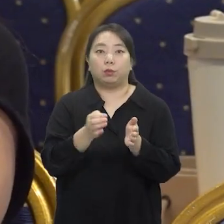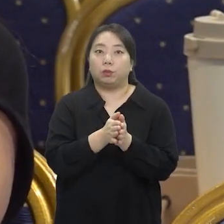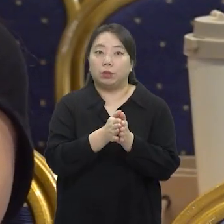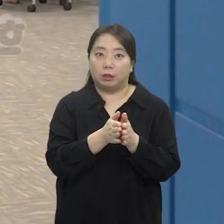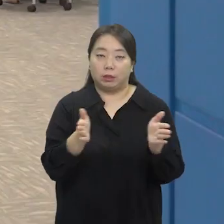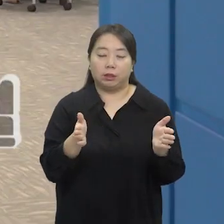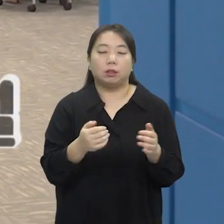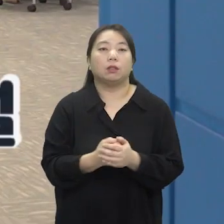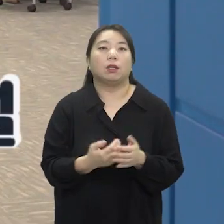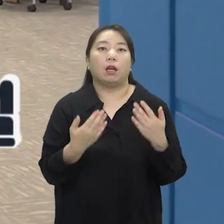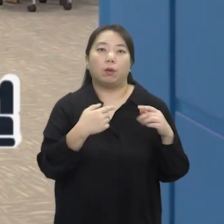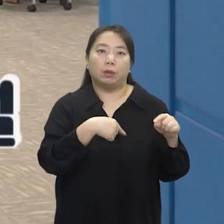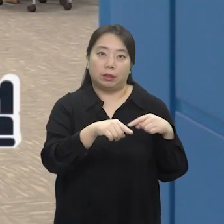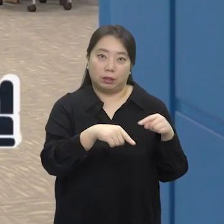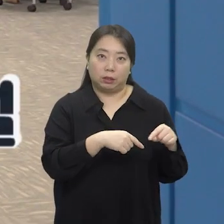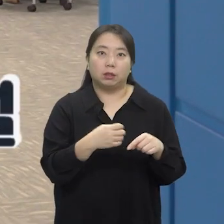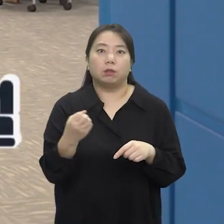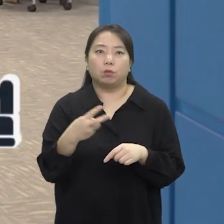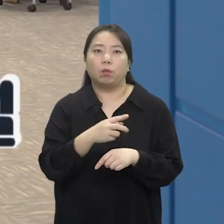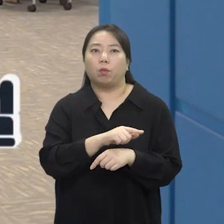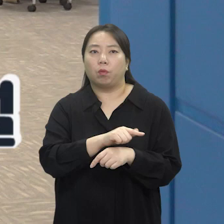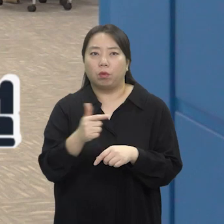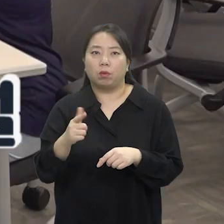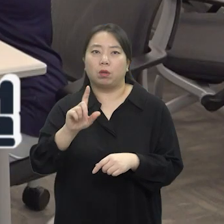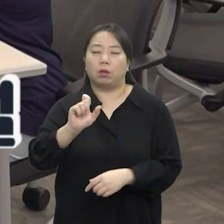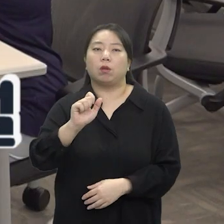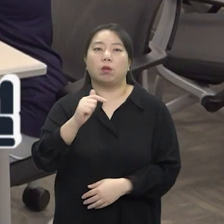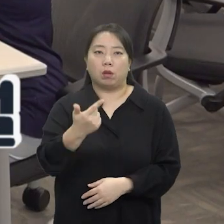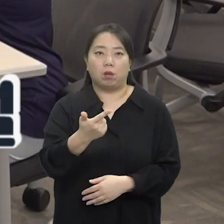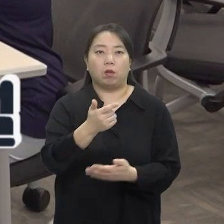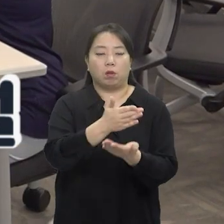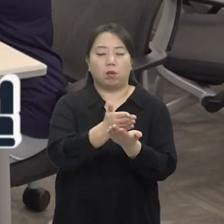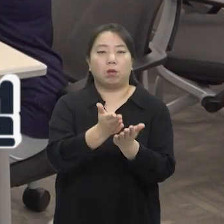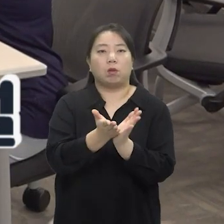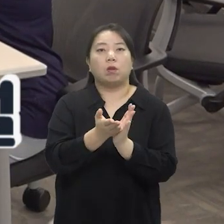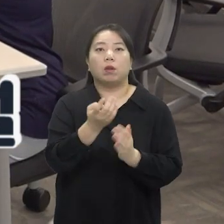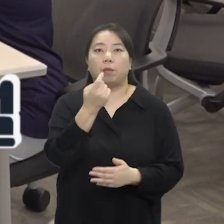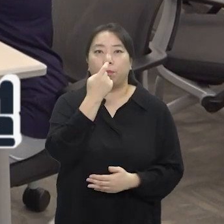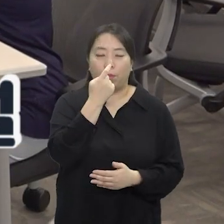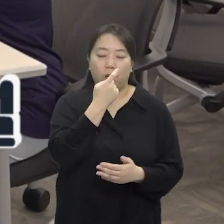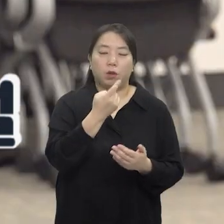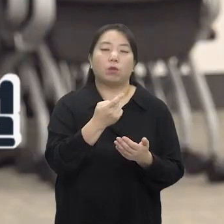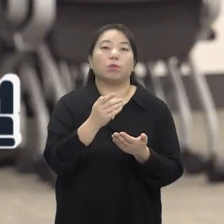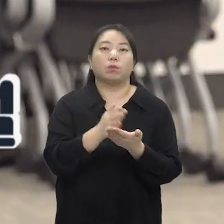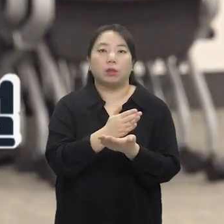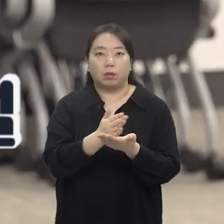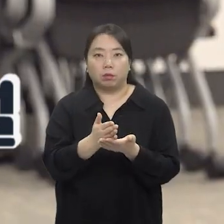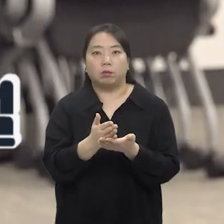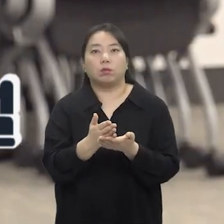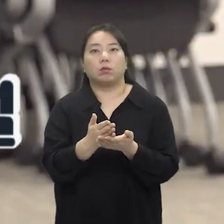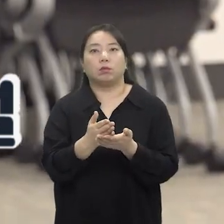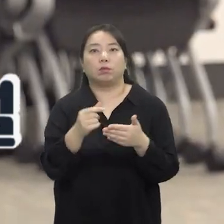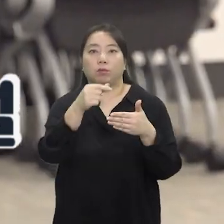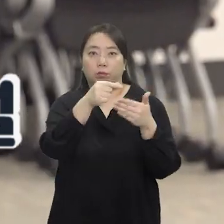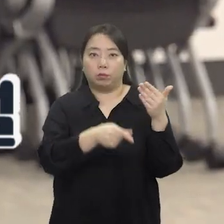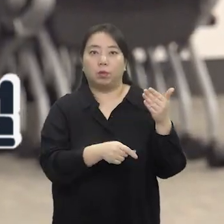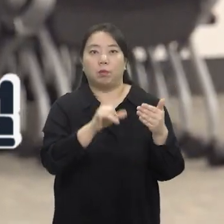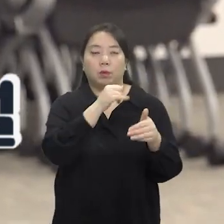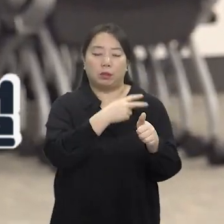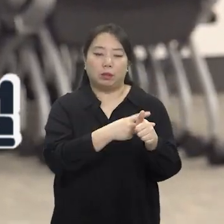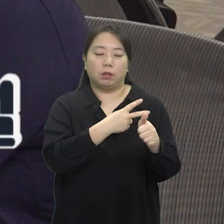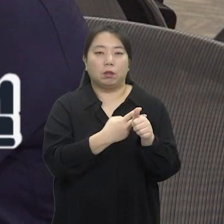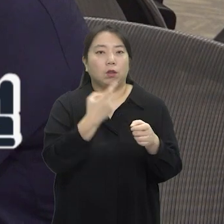학교 자치부터 에듀테크까지 16개 영역의 배움과 나눔 실천 강좌가 개설돼